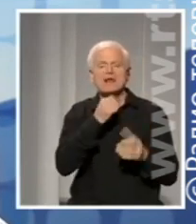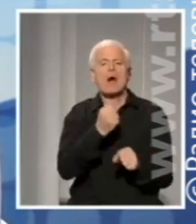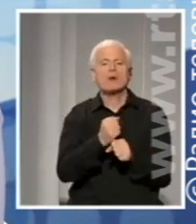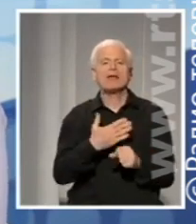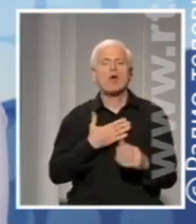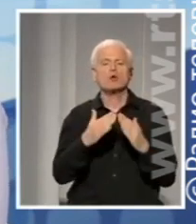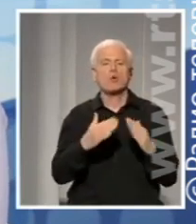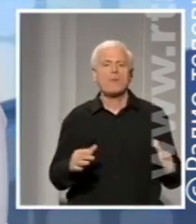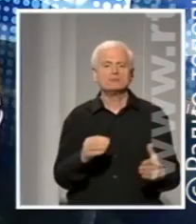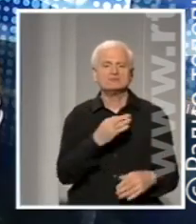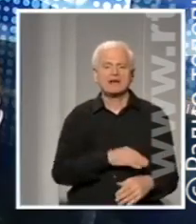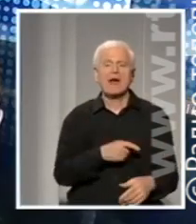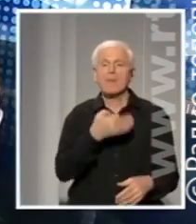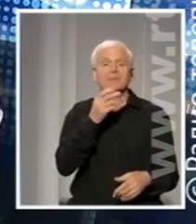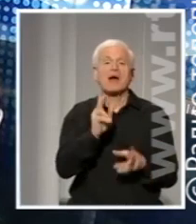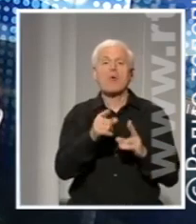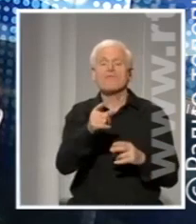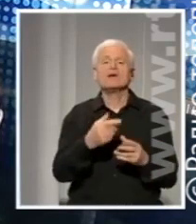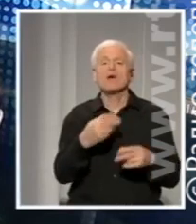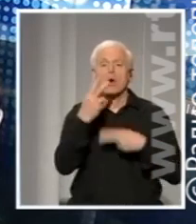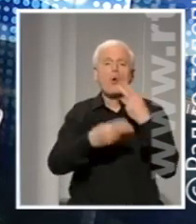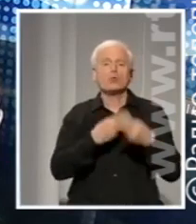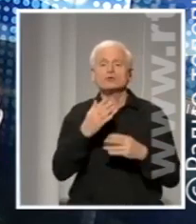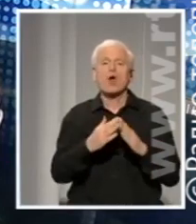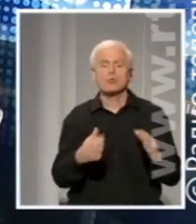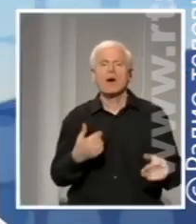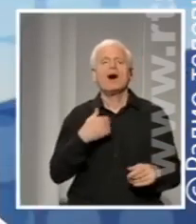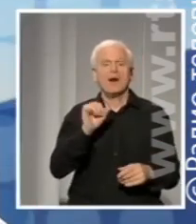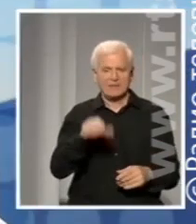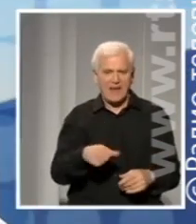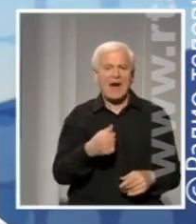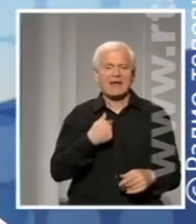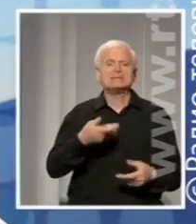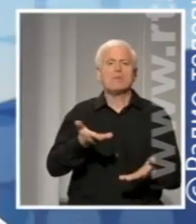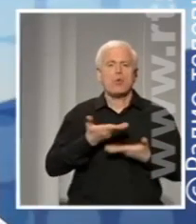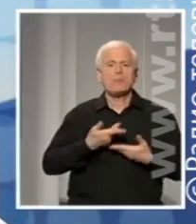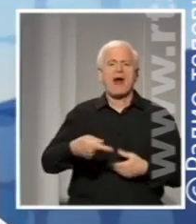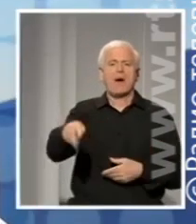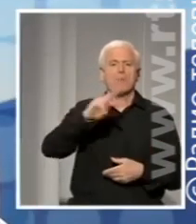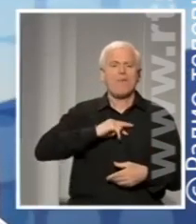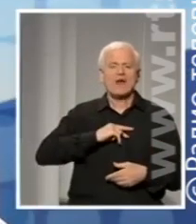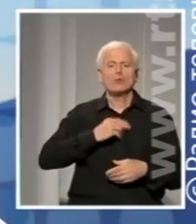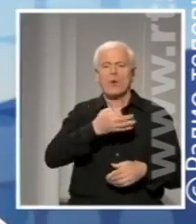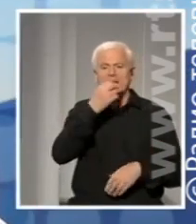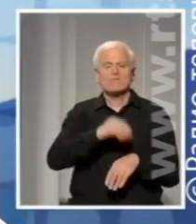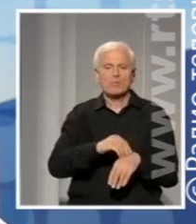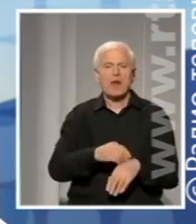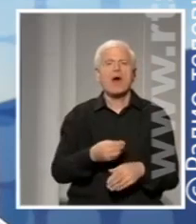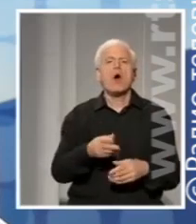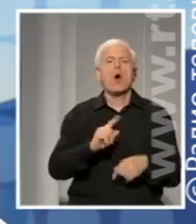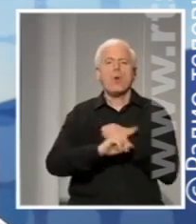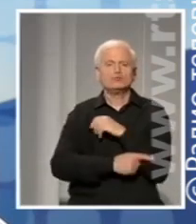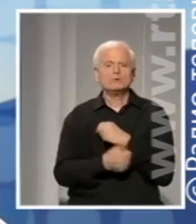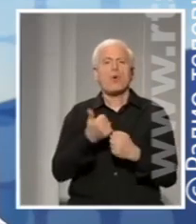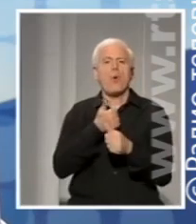zadatak. Hoćete li im kontrolisati domaći? Pa da, svakako hoću. Ja sam već danas dobila povratne informacije da su učenici pratili